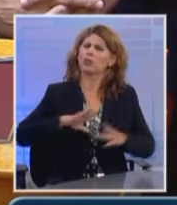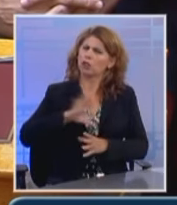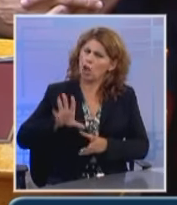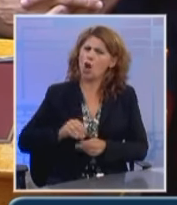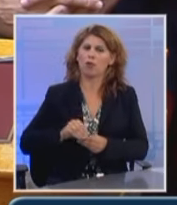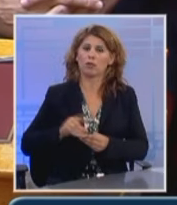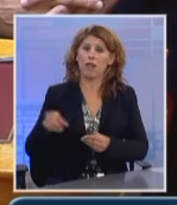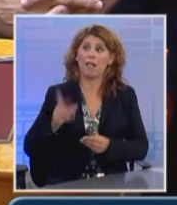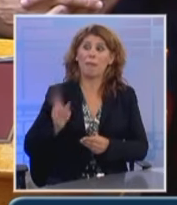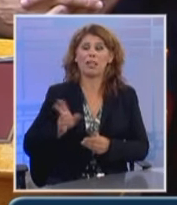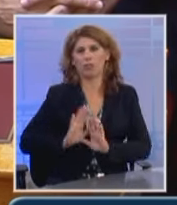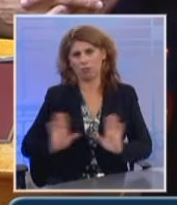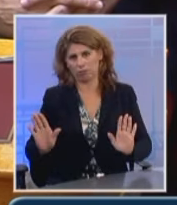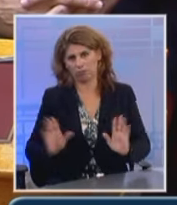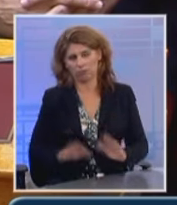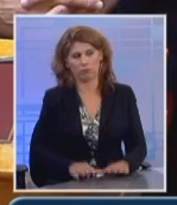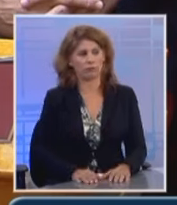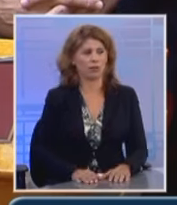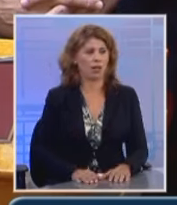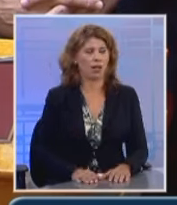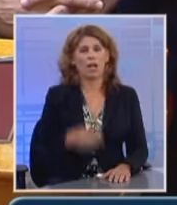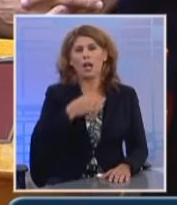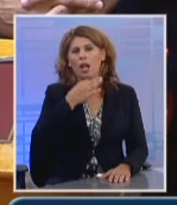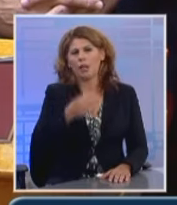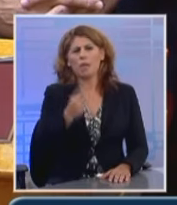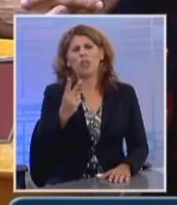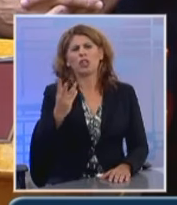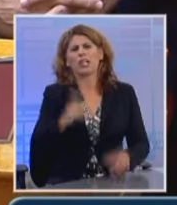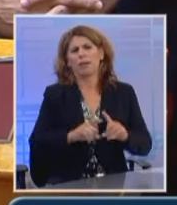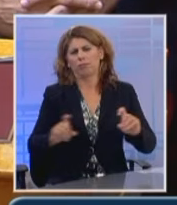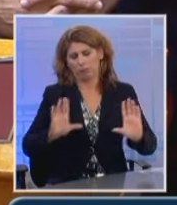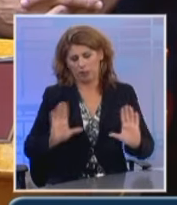γενικότερα. Και θα φέρω 2-3 παραδείγματα.